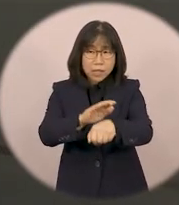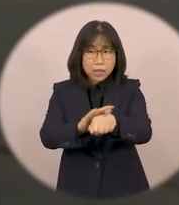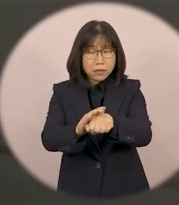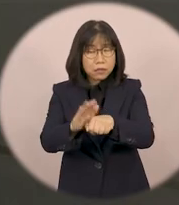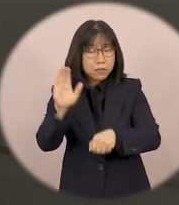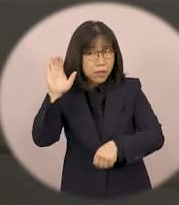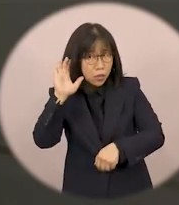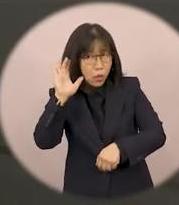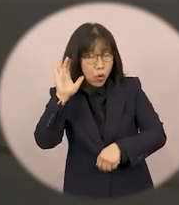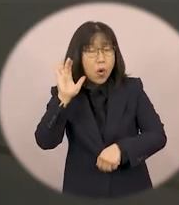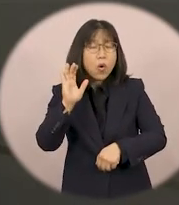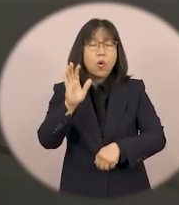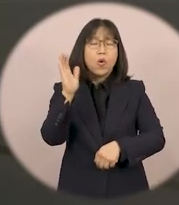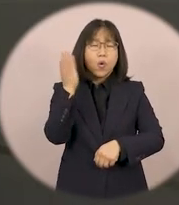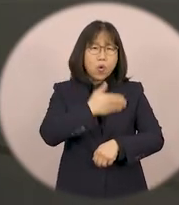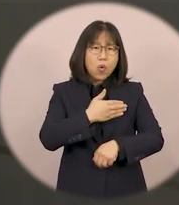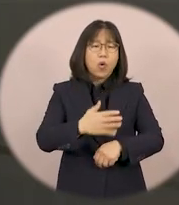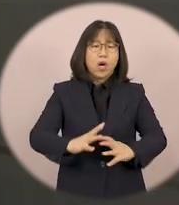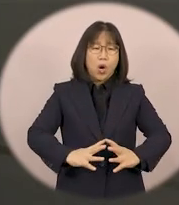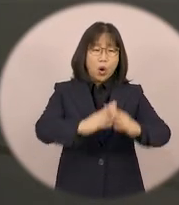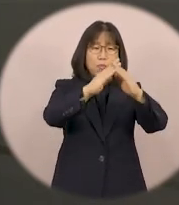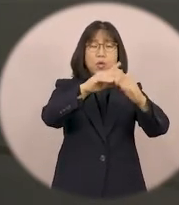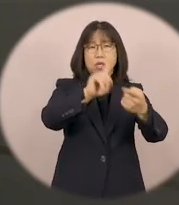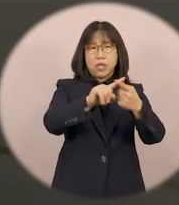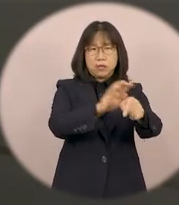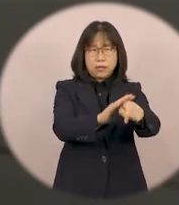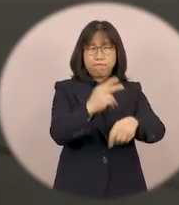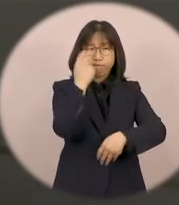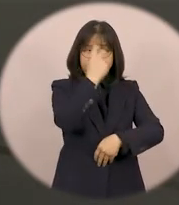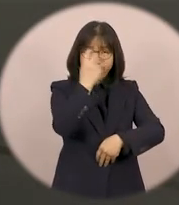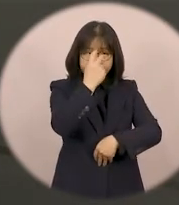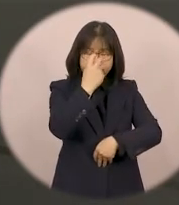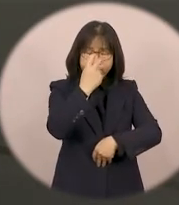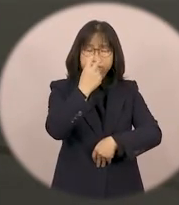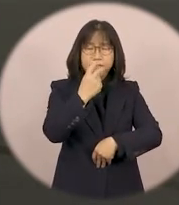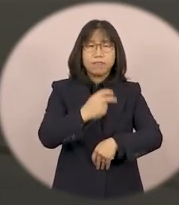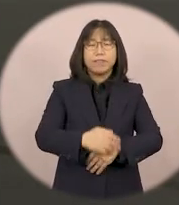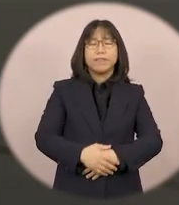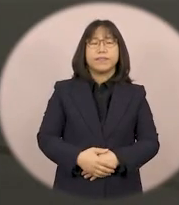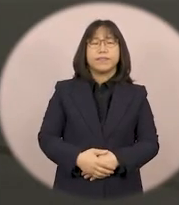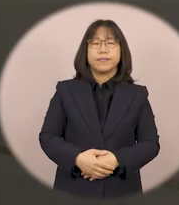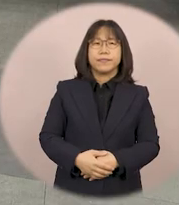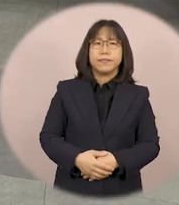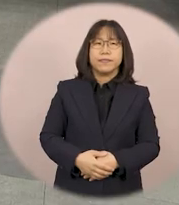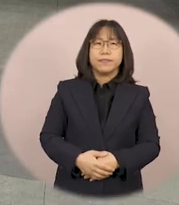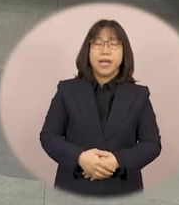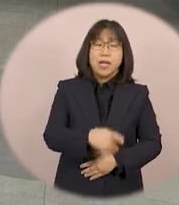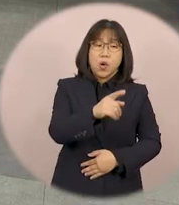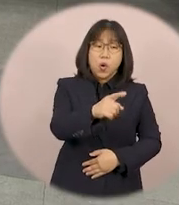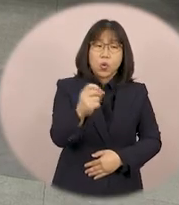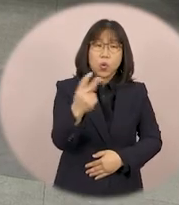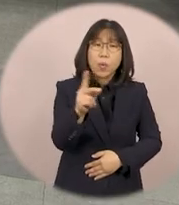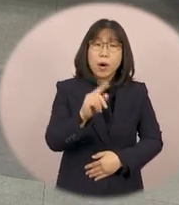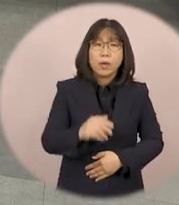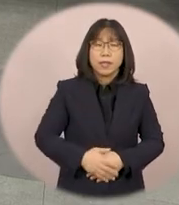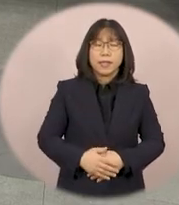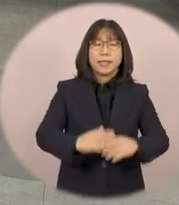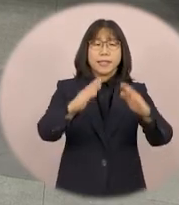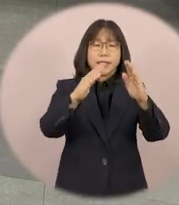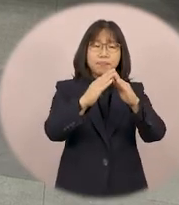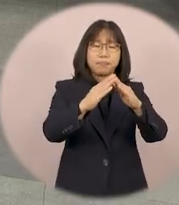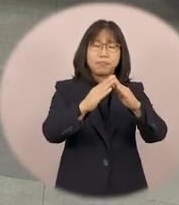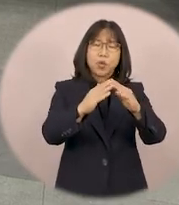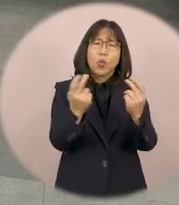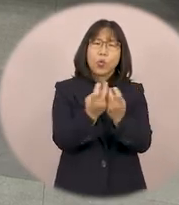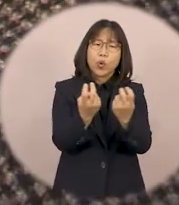건축물 상태를 점검해 외부 균열 등 안전 취약 건축물 여부를 판단합니다 이밖에도 시설물 유지관리